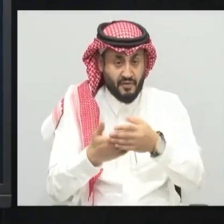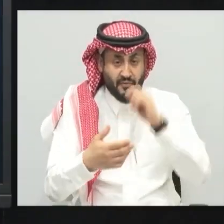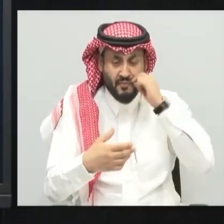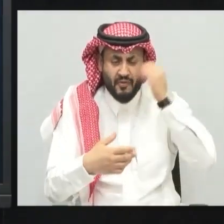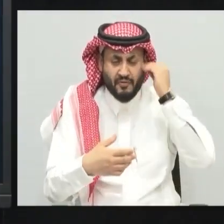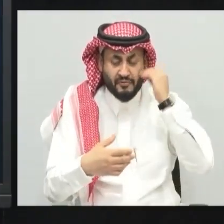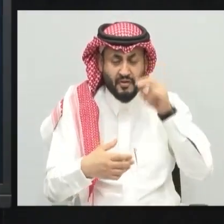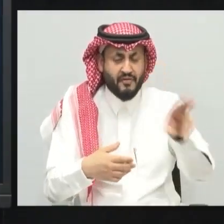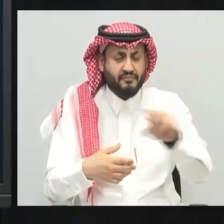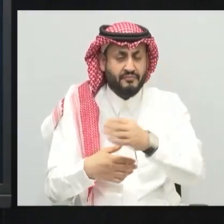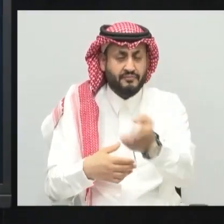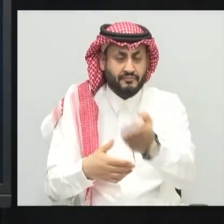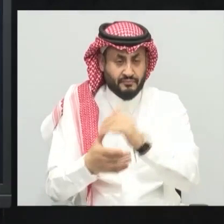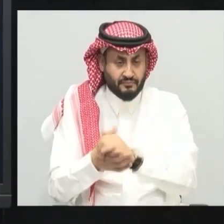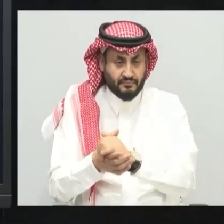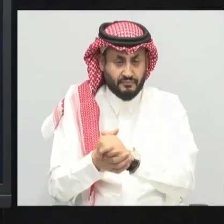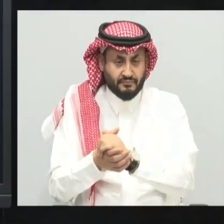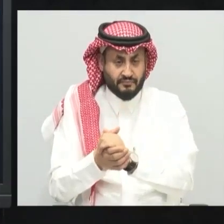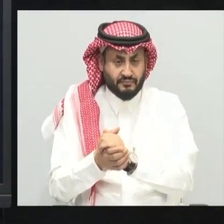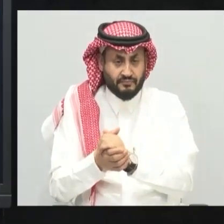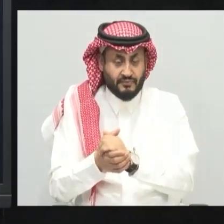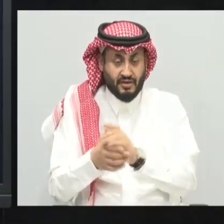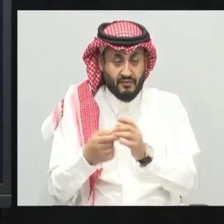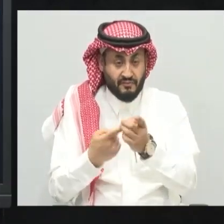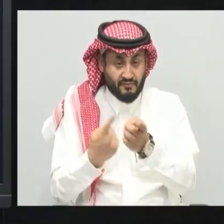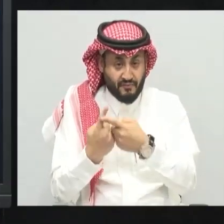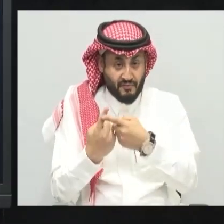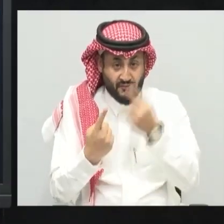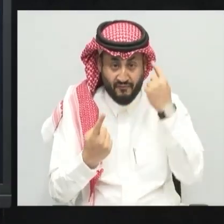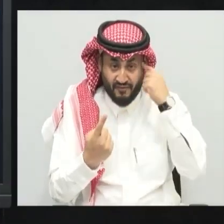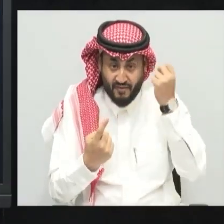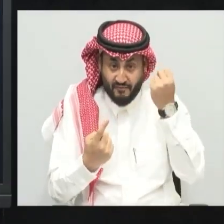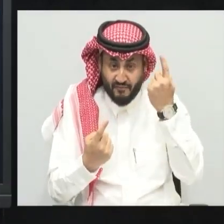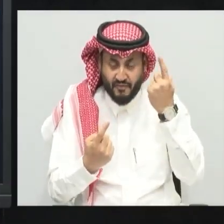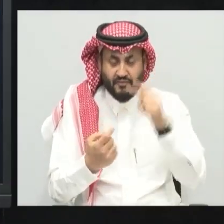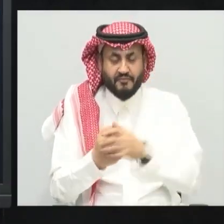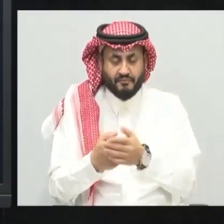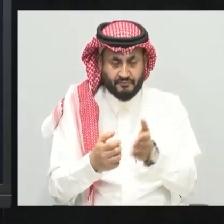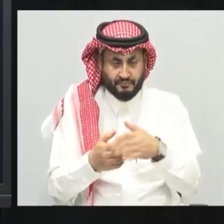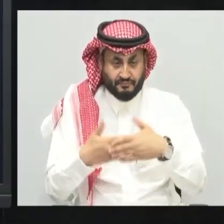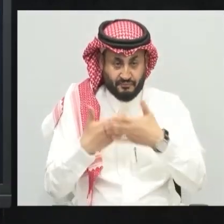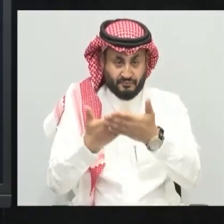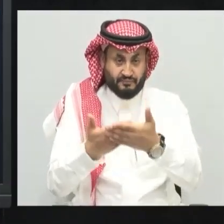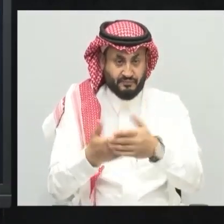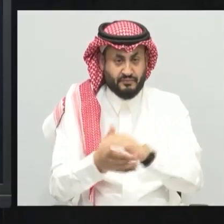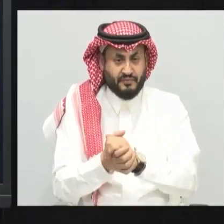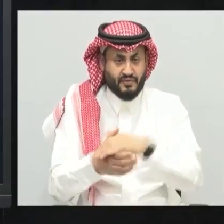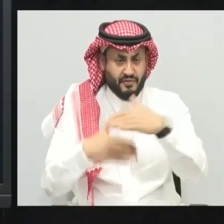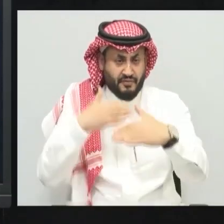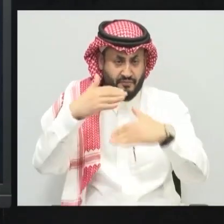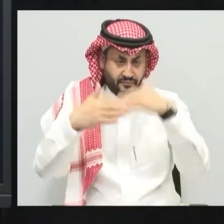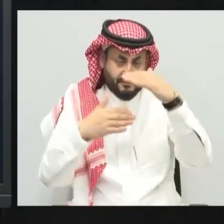امثالكم ا هو هي فقط كان لديهم فكره مبتكره وفكره ابداعيه وبعد ذلك انطلقوا بتلك